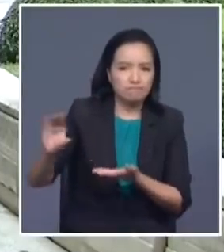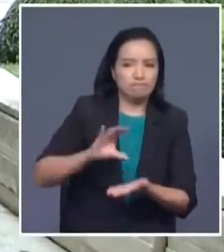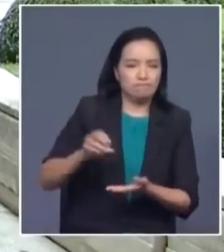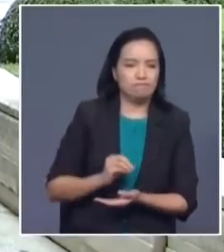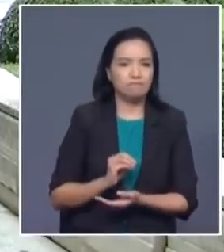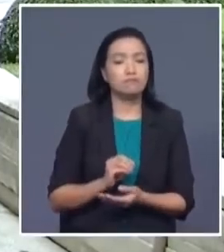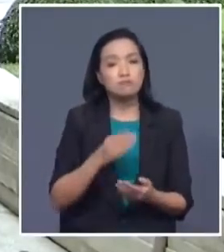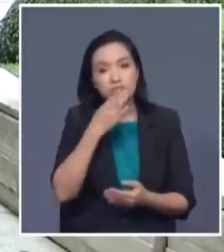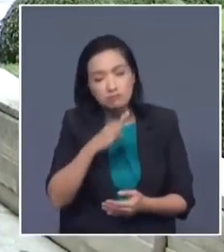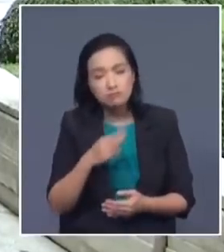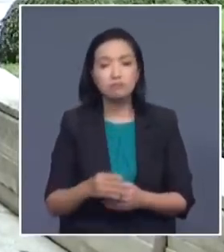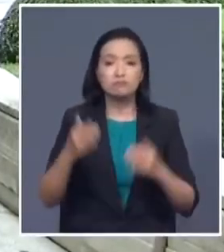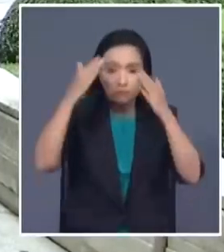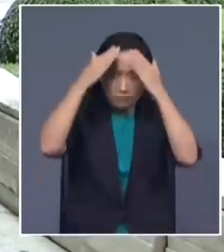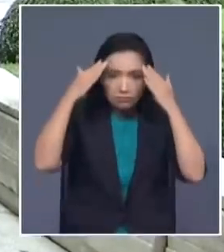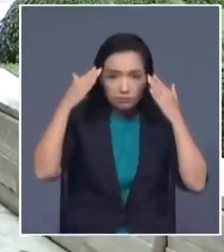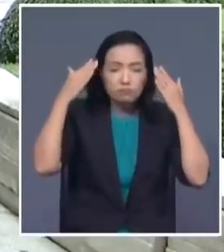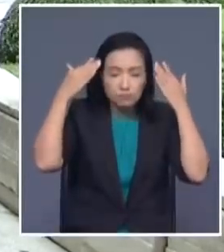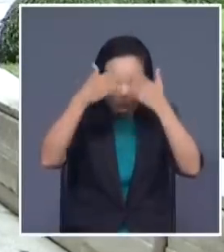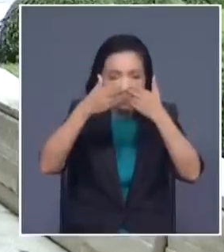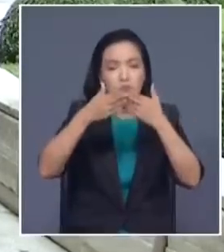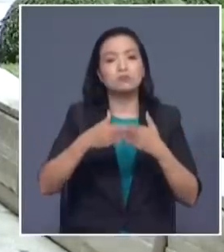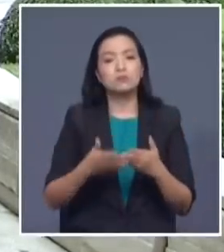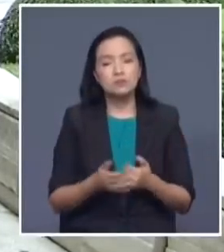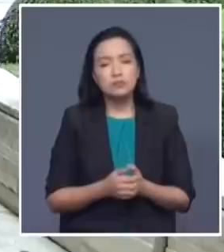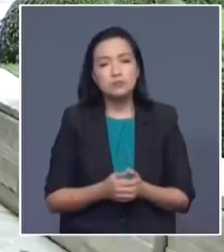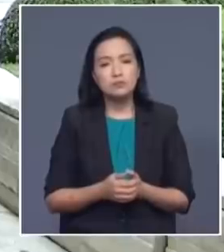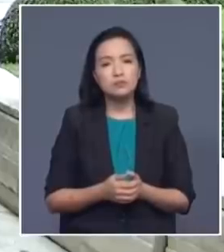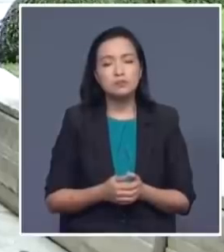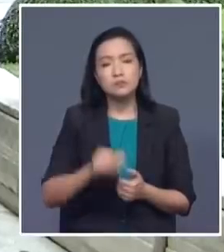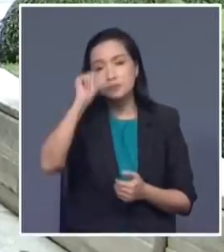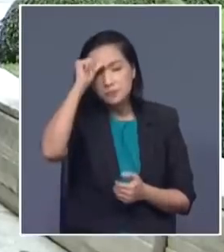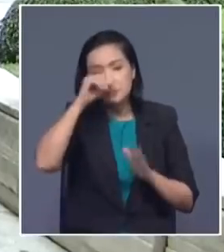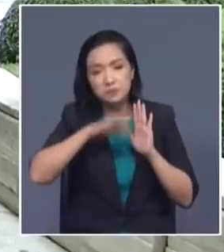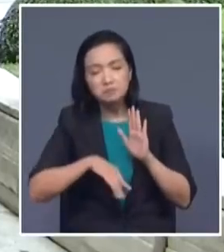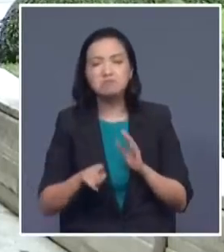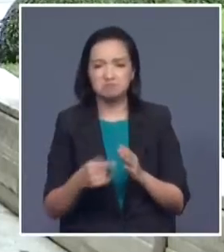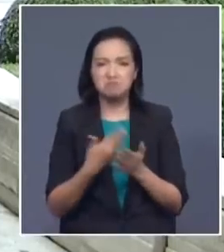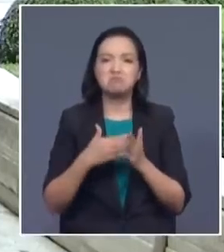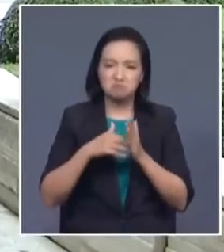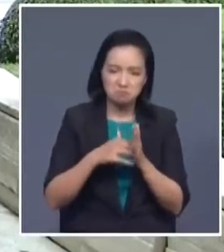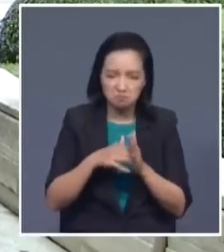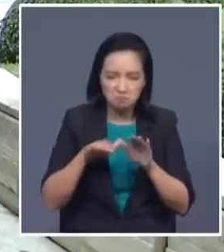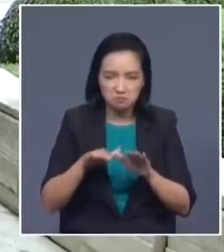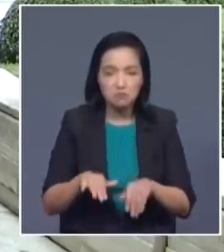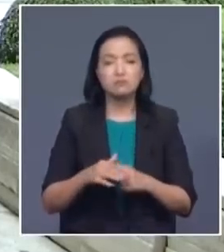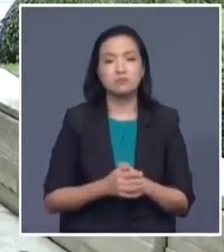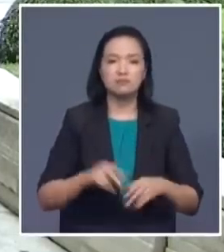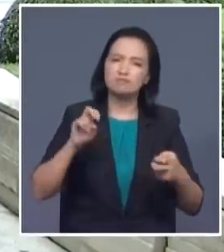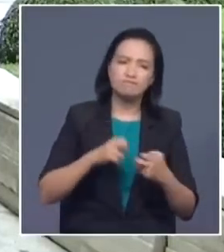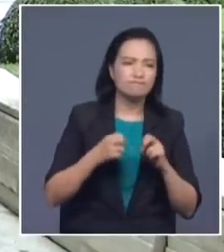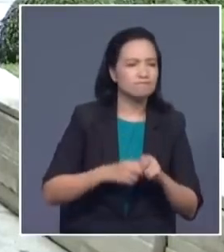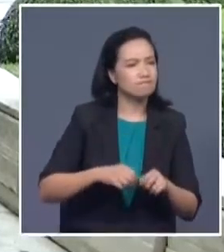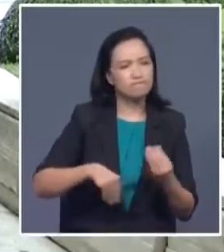ช่นบราซิลอินโดนีเซียอินเดียและแอฟริกาใต้ที่ค่าเงินได้ปรับอ่อนลงอย่างรวดเร็วในช่วงที่ผ่านมาท่ามกลางปัญหาทางเศรษฐกิ